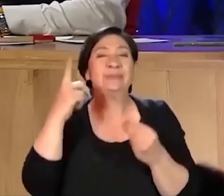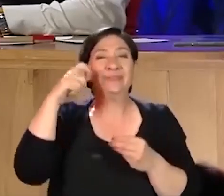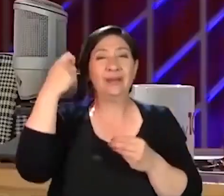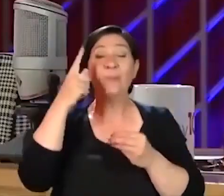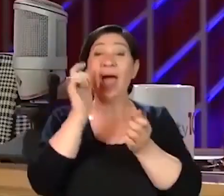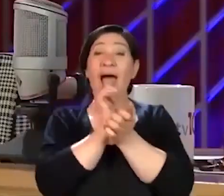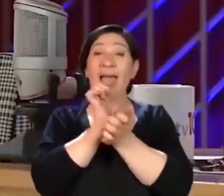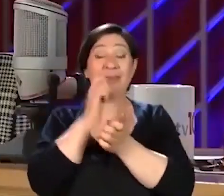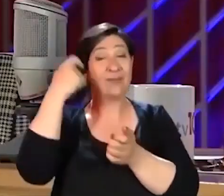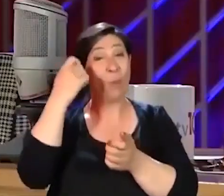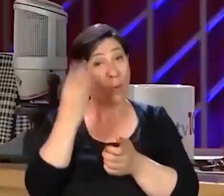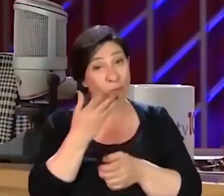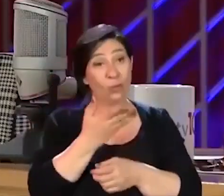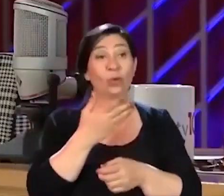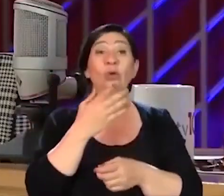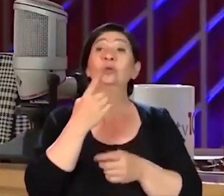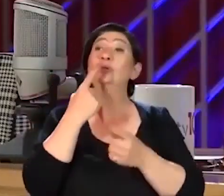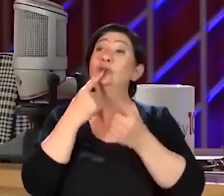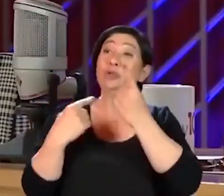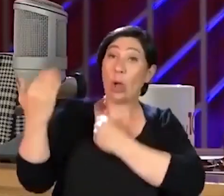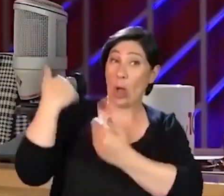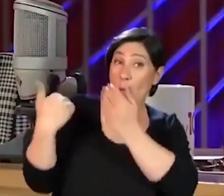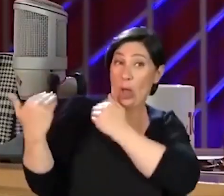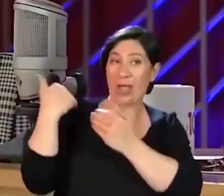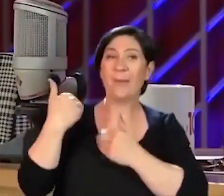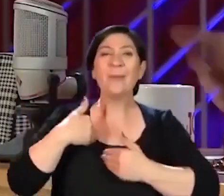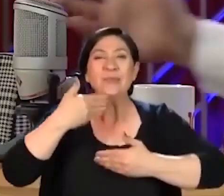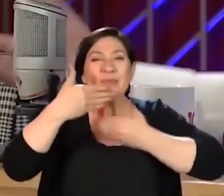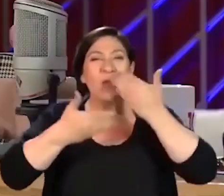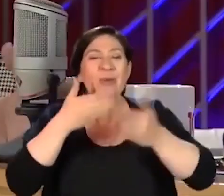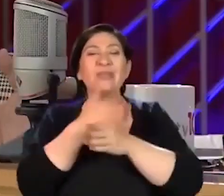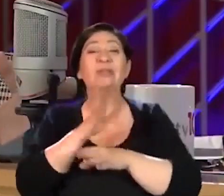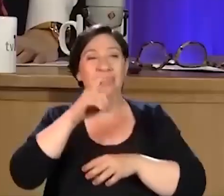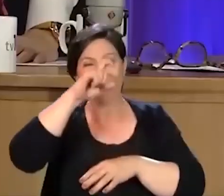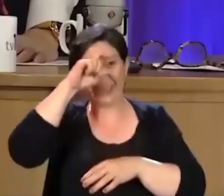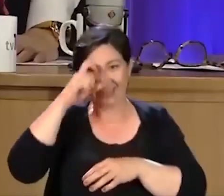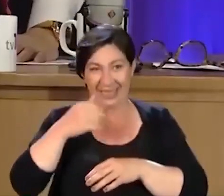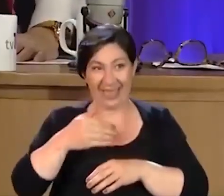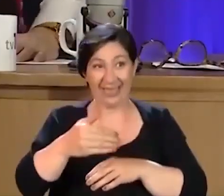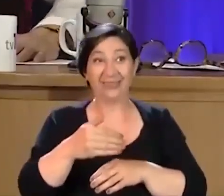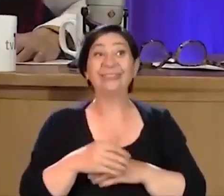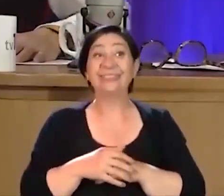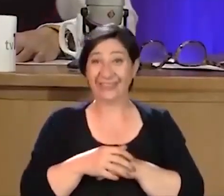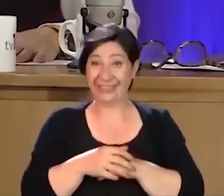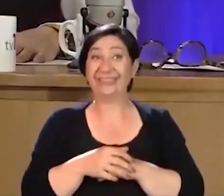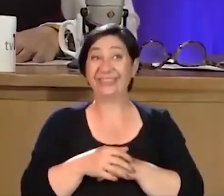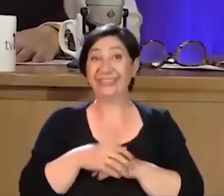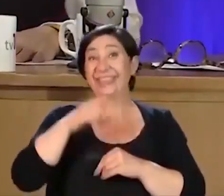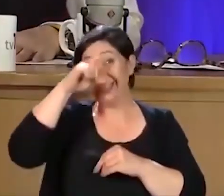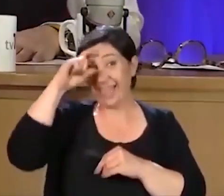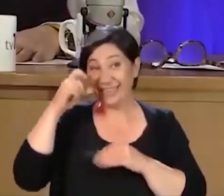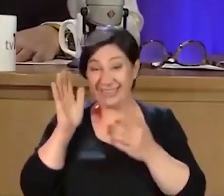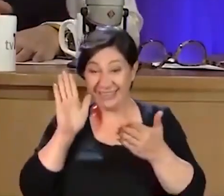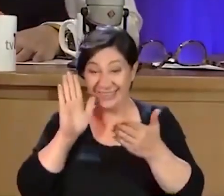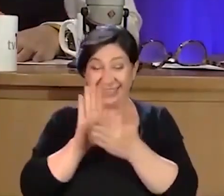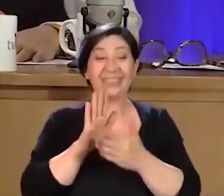Müthiş bir aile filmi oldu. Bunu söylüyorlar. Tabii bunu benim söylemem de belki... Yaza doğru çıkıyor. Yaza doğru. Yaza doğru çıkıyor.